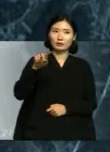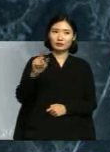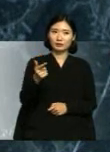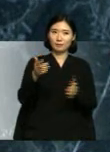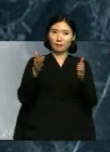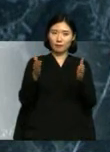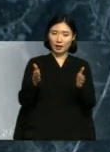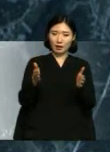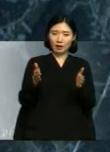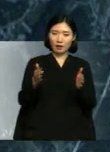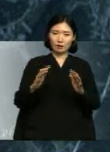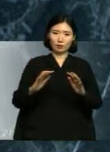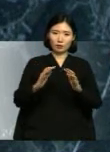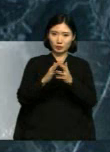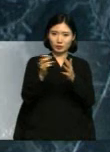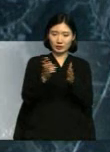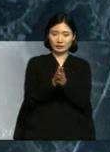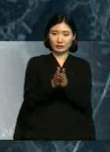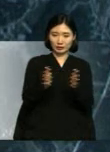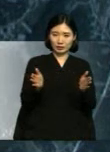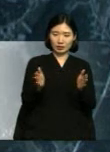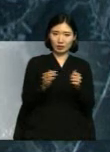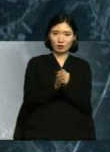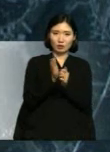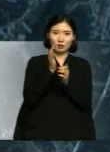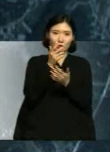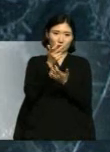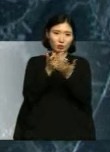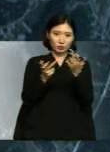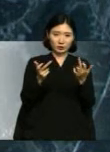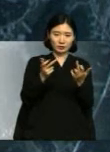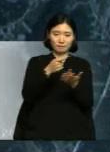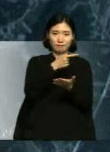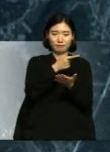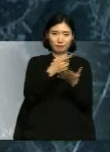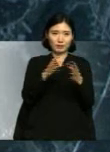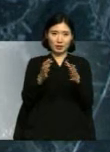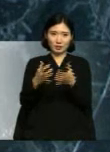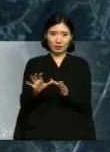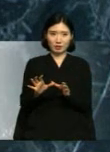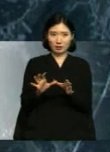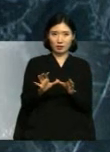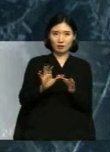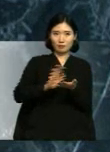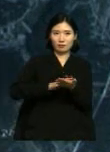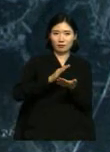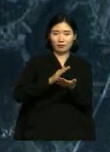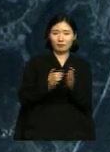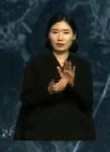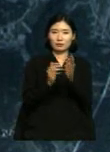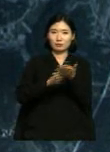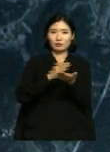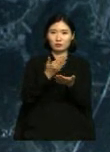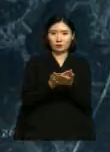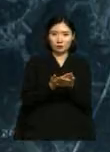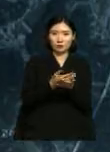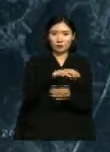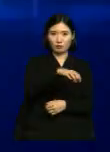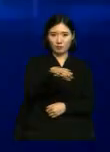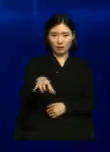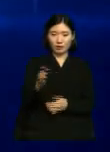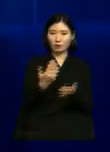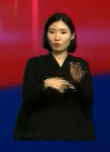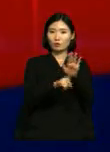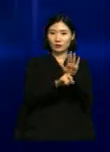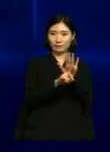모습입니다. 도로 개설로 인한 녹지 파괴를 줄이는 방향으로 변경된 노선안이 공개됐습니다. 전진아 기자의 보도입니다.